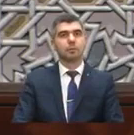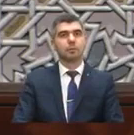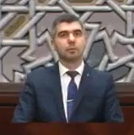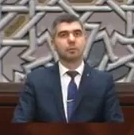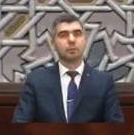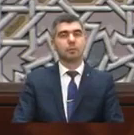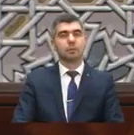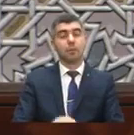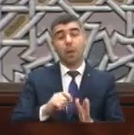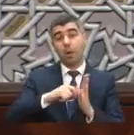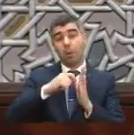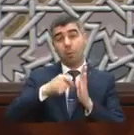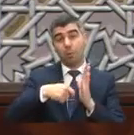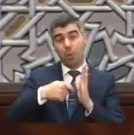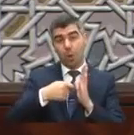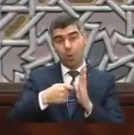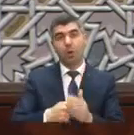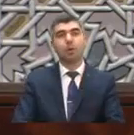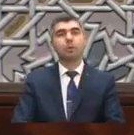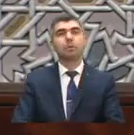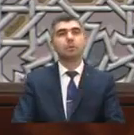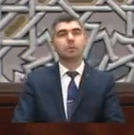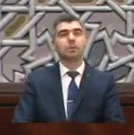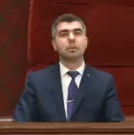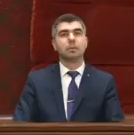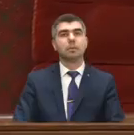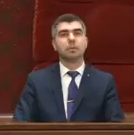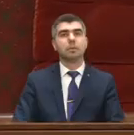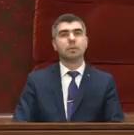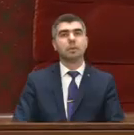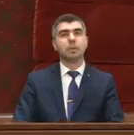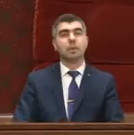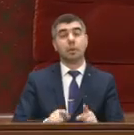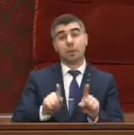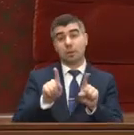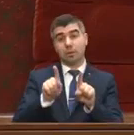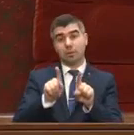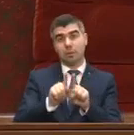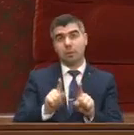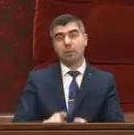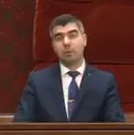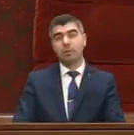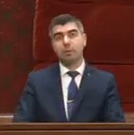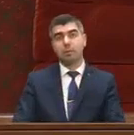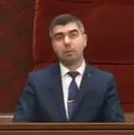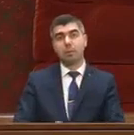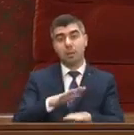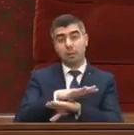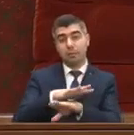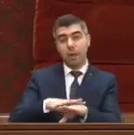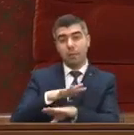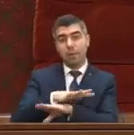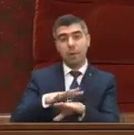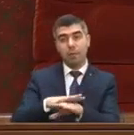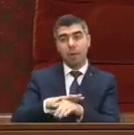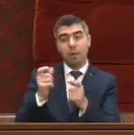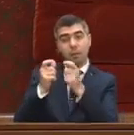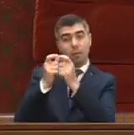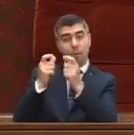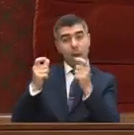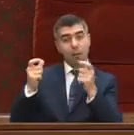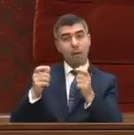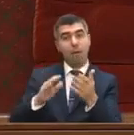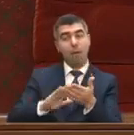المشروع سيد الرئيس، سيد النائب المحترم، المشروع ديال الجهويه المتقدمه بالفعل فيه العديد